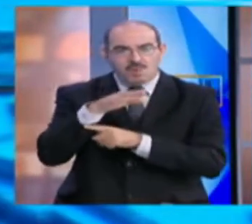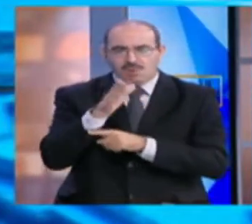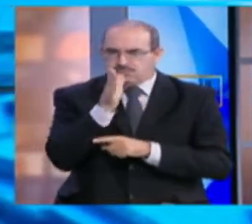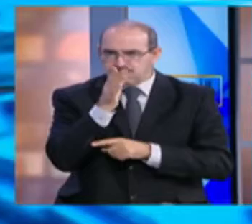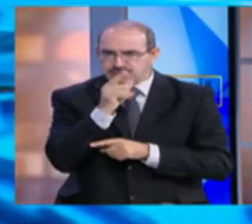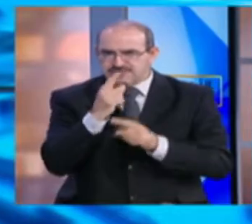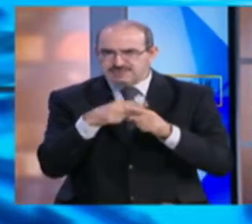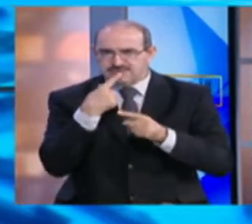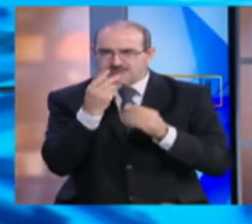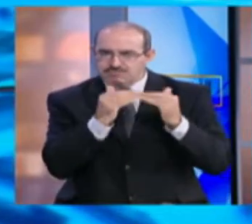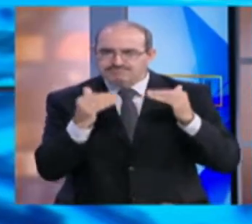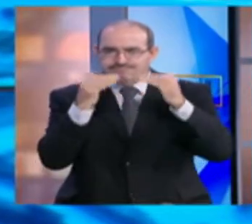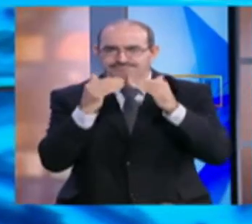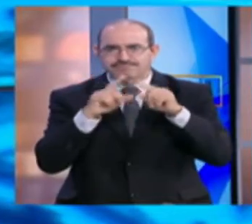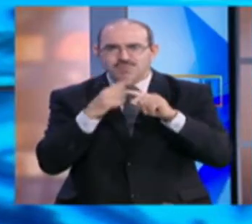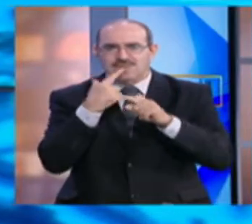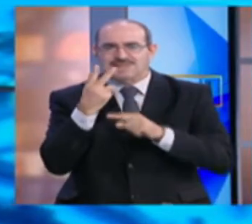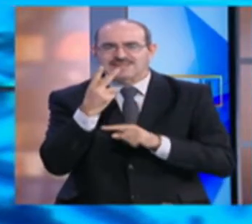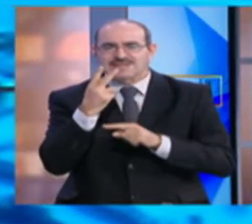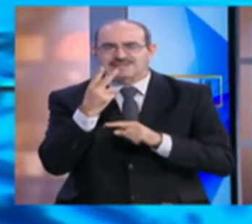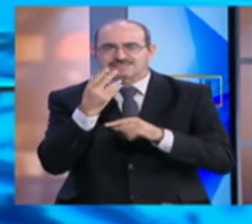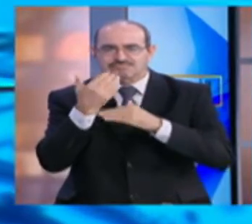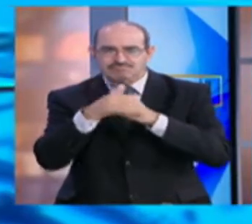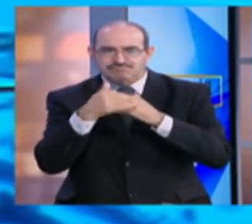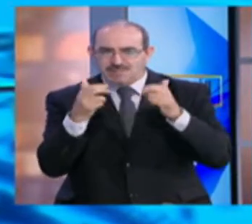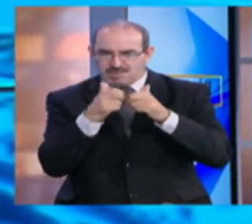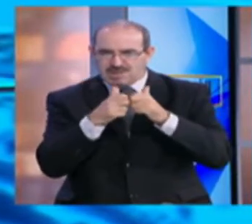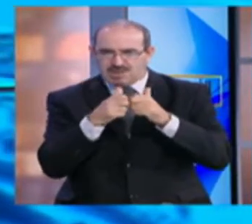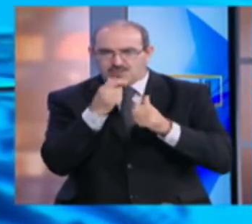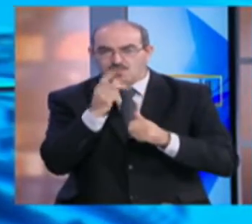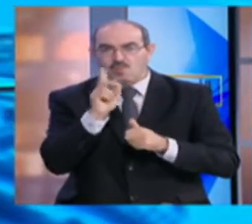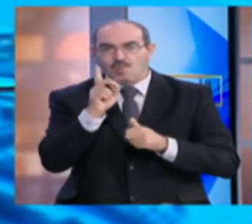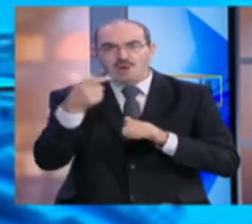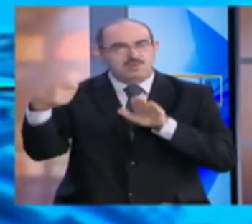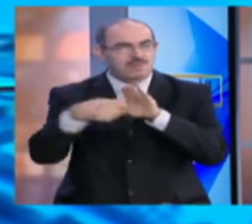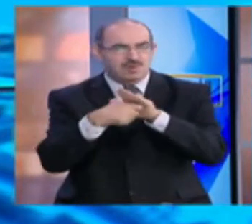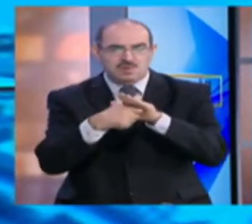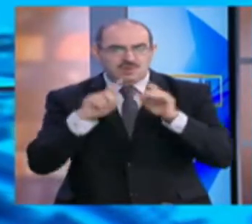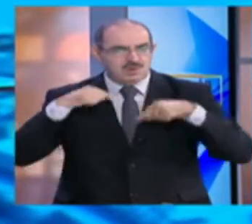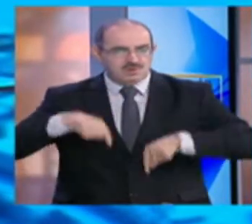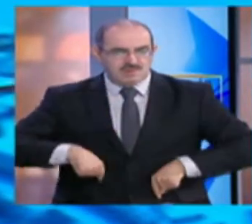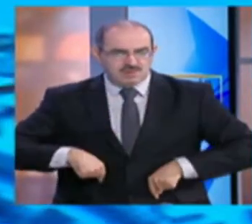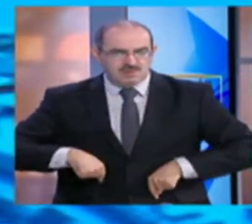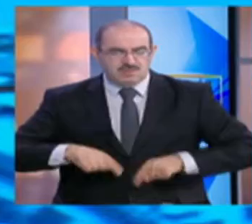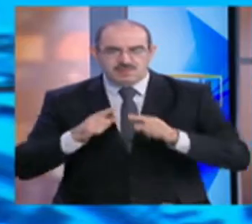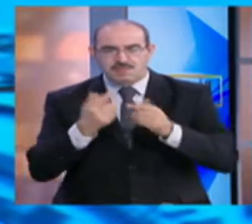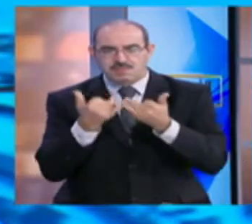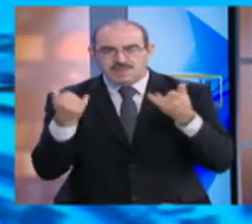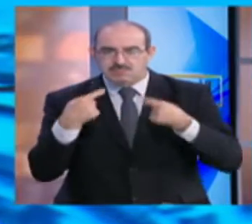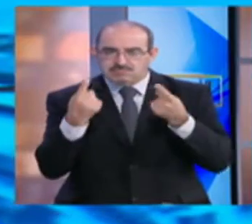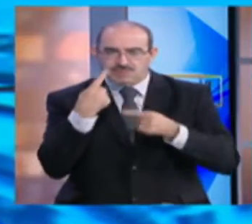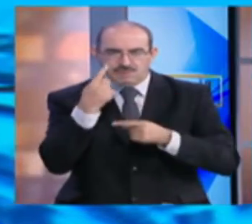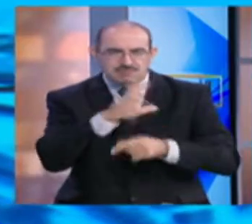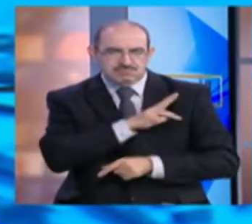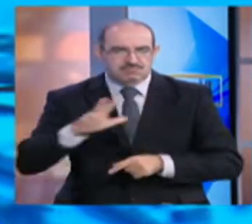الخبز باعتباره مادة مدعمة من قبل الدولة. الزميلة منال عبديش تنقلت إلى بعض